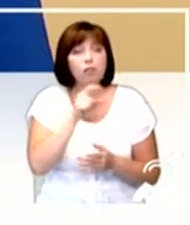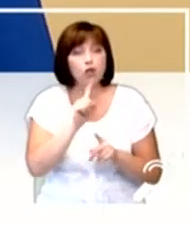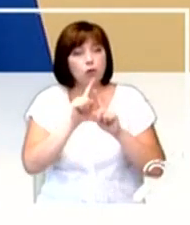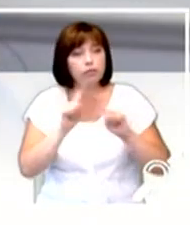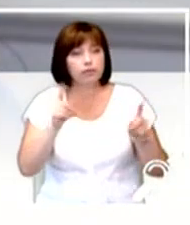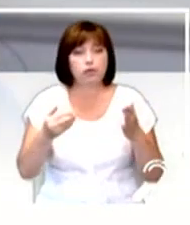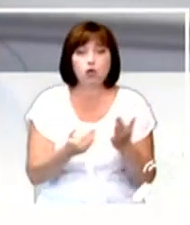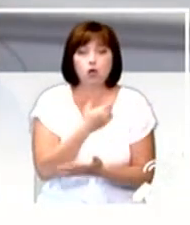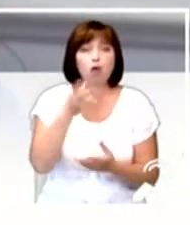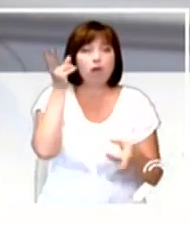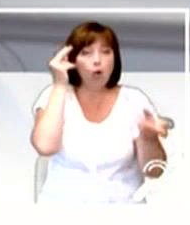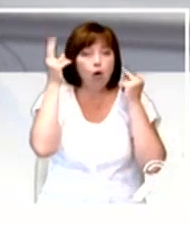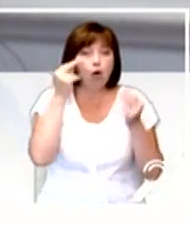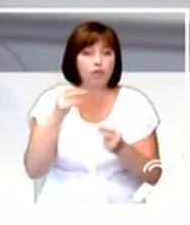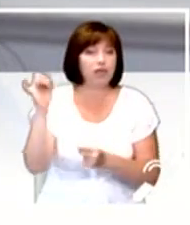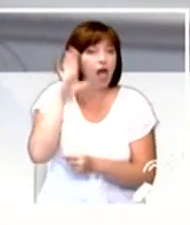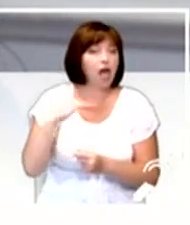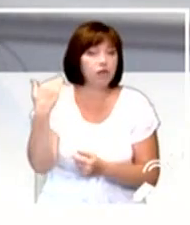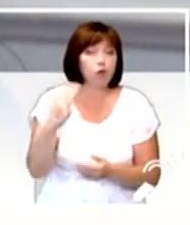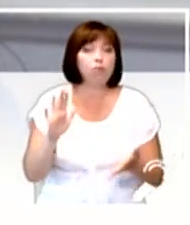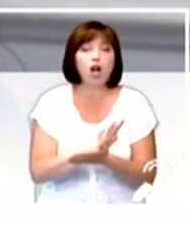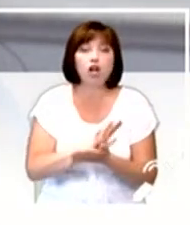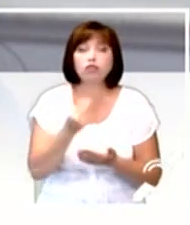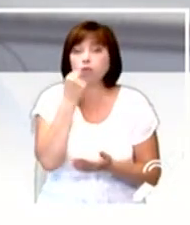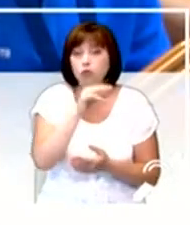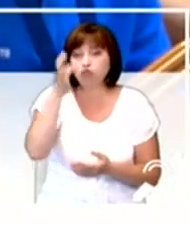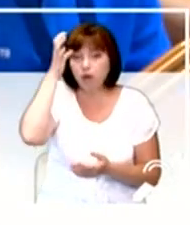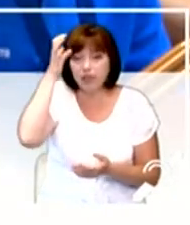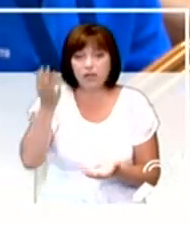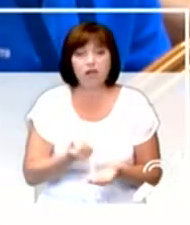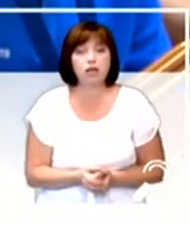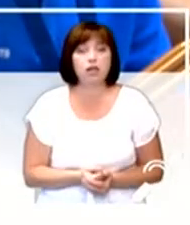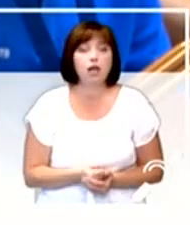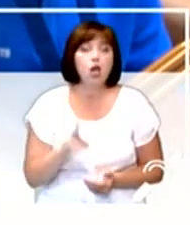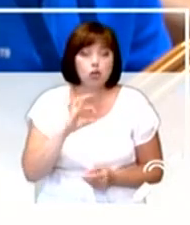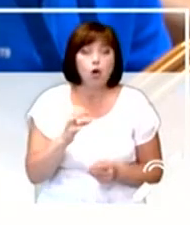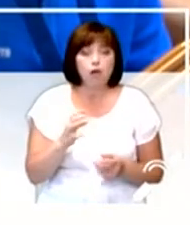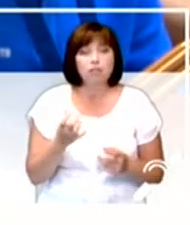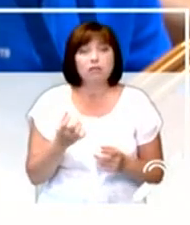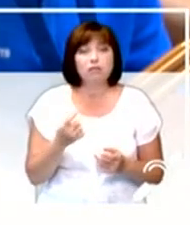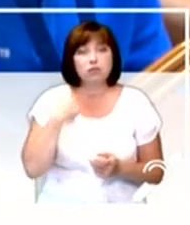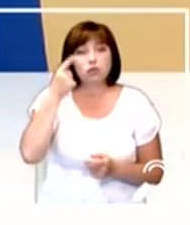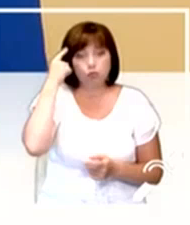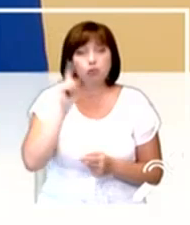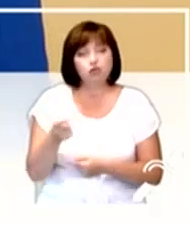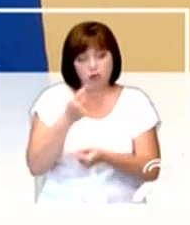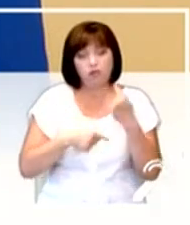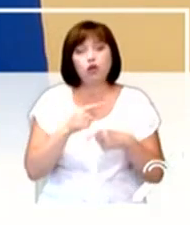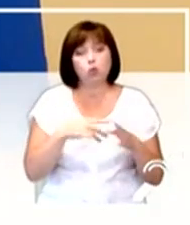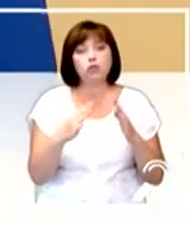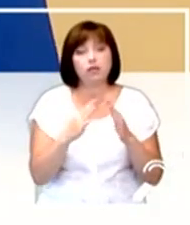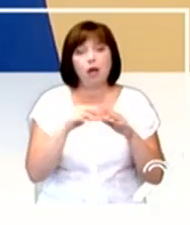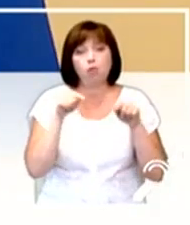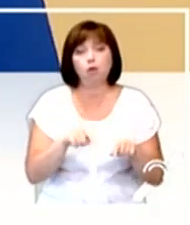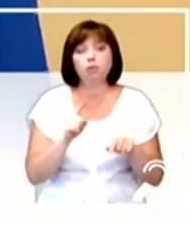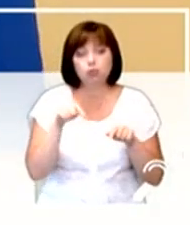nou, experiență internațională, calitate mai bună la studii, dar cel mai probabil cred că o să mă reîntorc înapoi acasă, pentru că